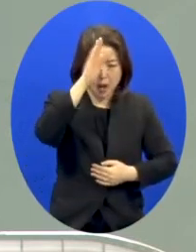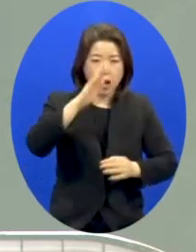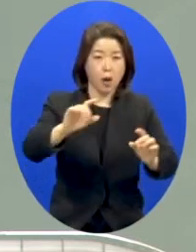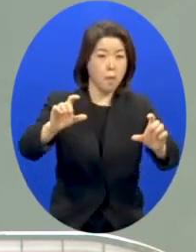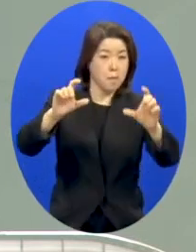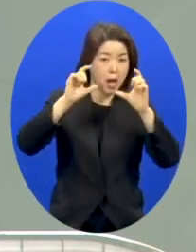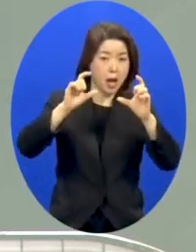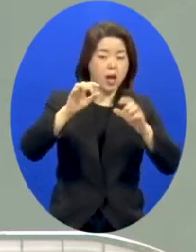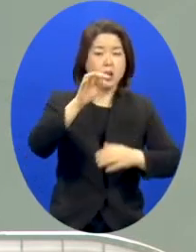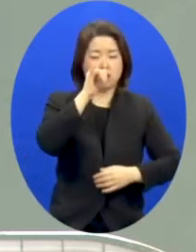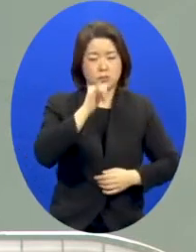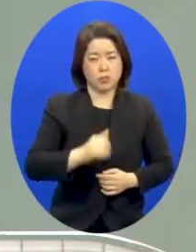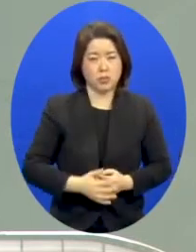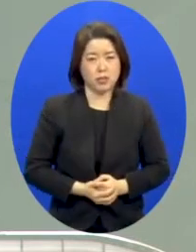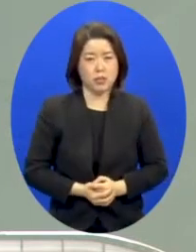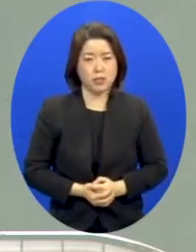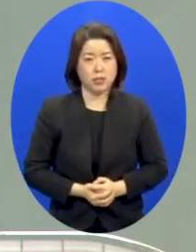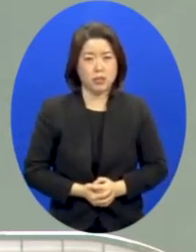받았어요